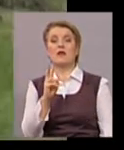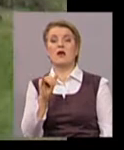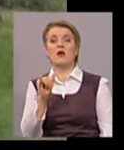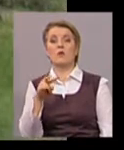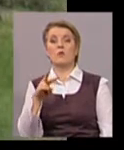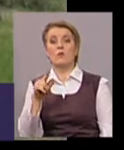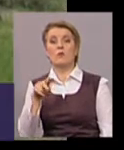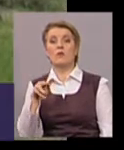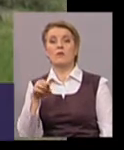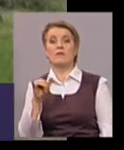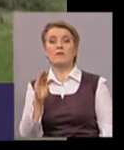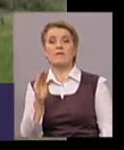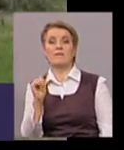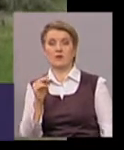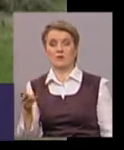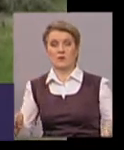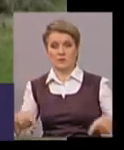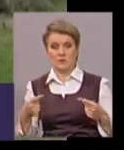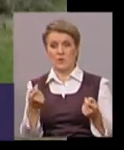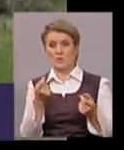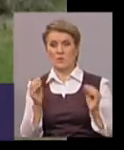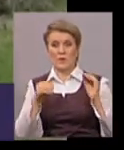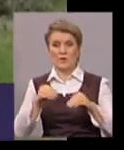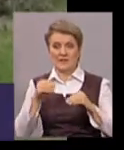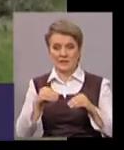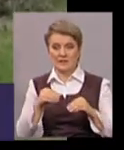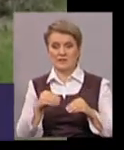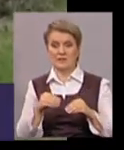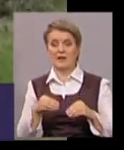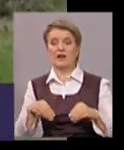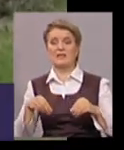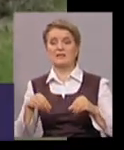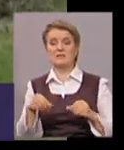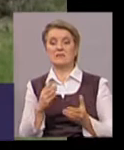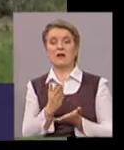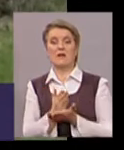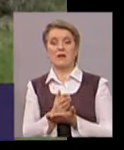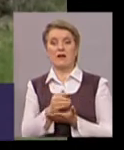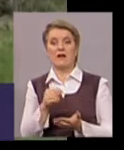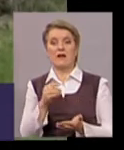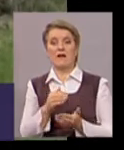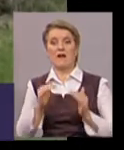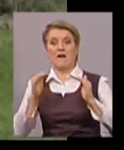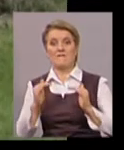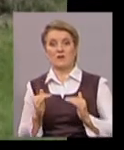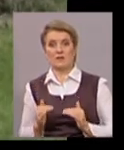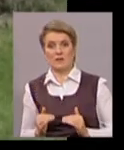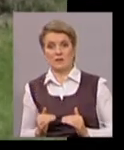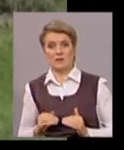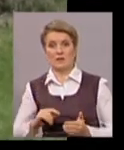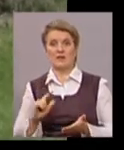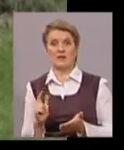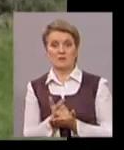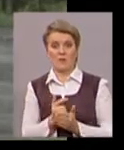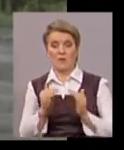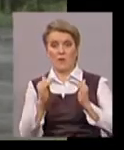демонтували, трошки засипали ті всі шахти, але ця земля має властивість осідати. І воно зараз так осіло,